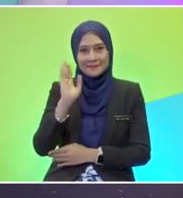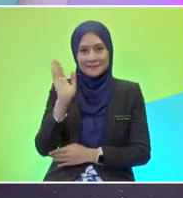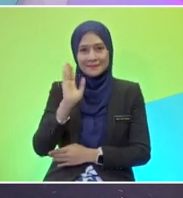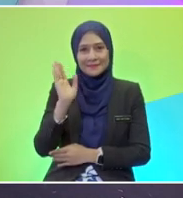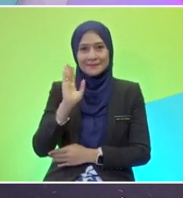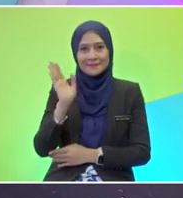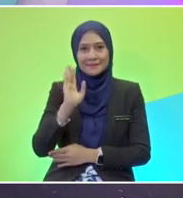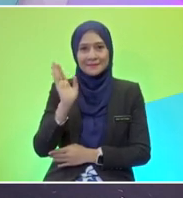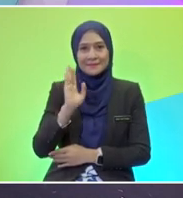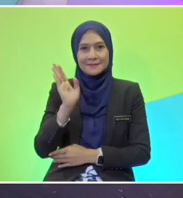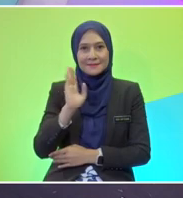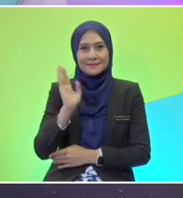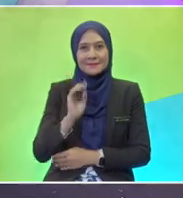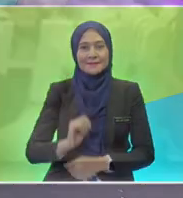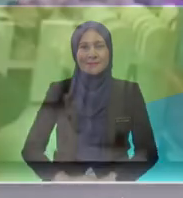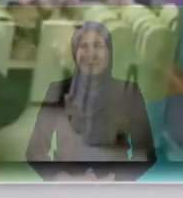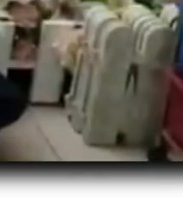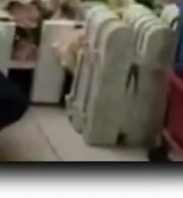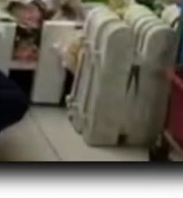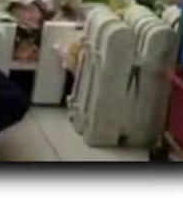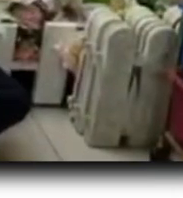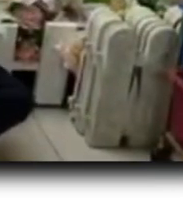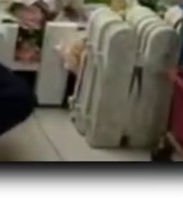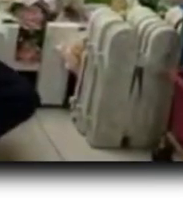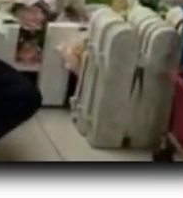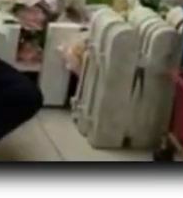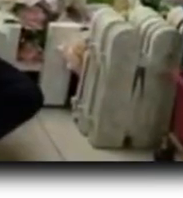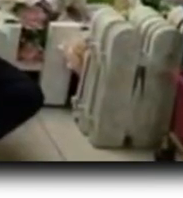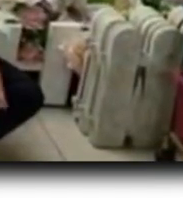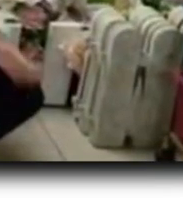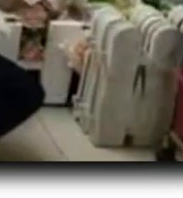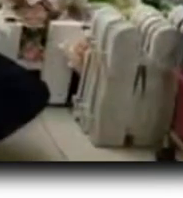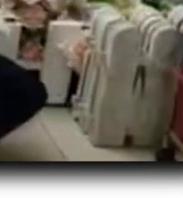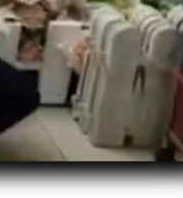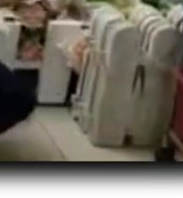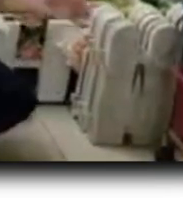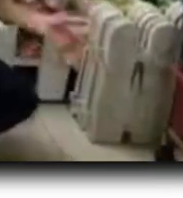Thank you.